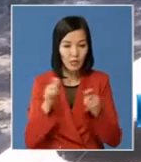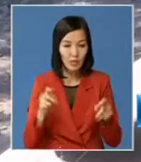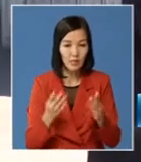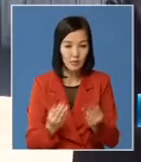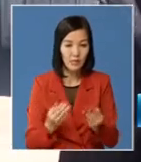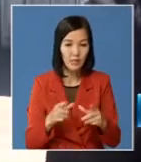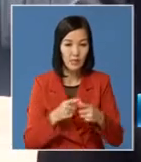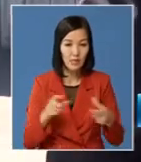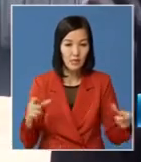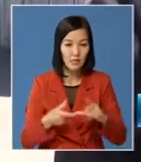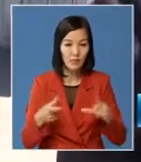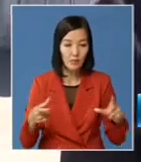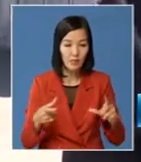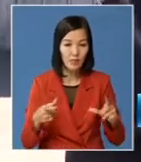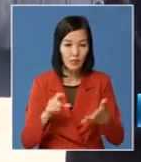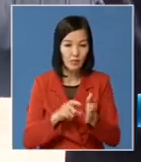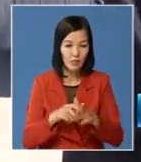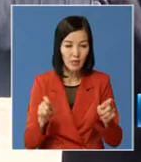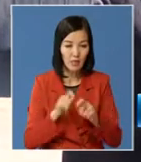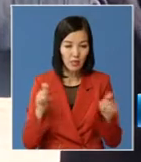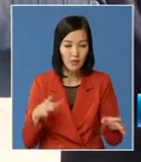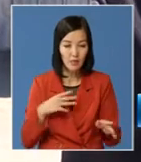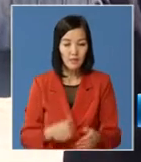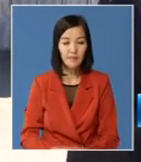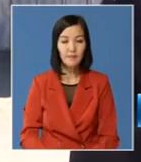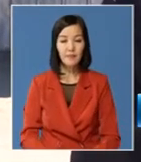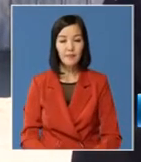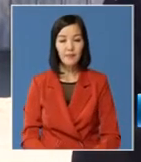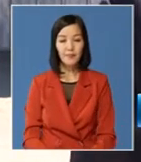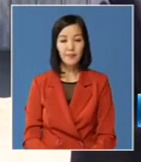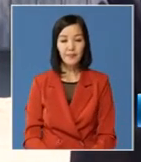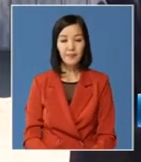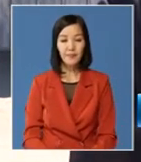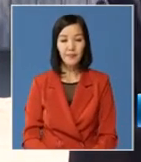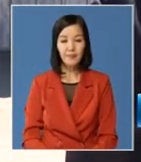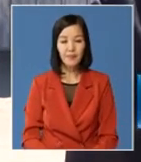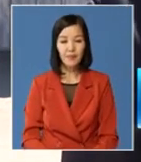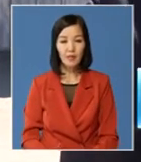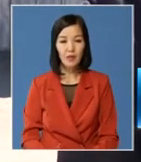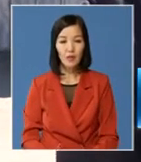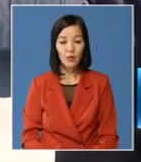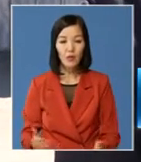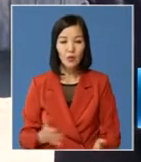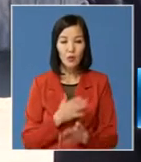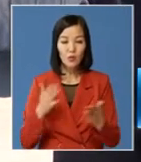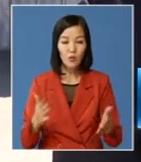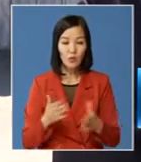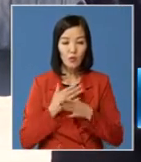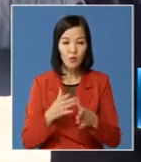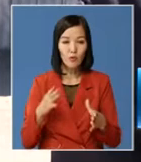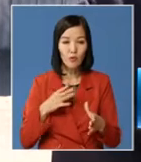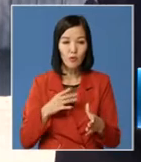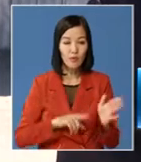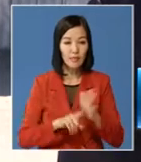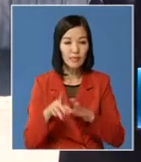қосты. Мы получили 6 миллионов. Біз 6%-бен 6 миллион теңге алдық. Бұл бізге үлкен көмек болды. Басында тек